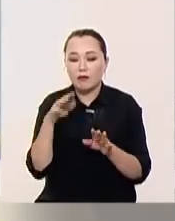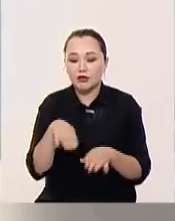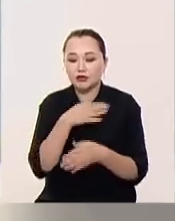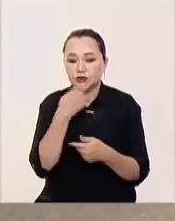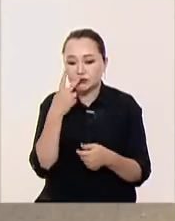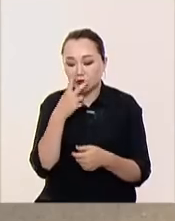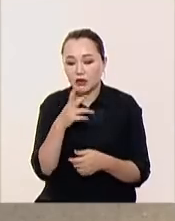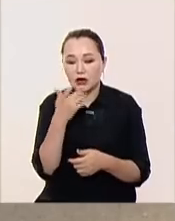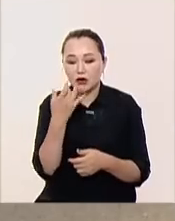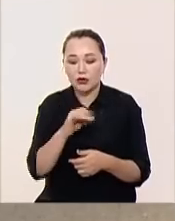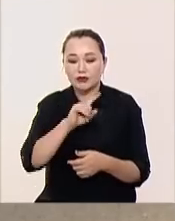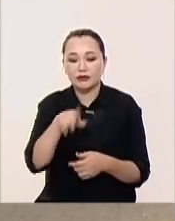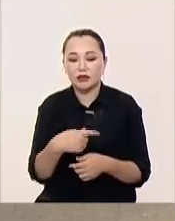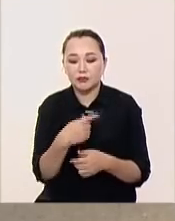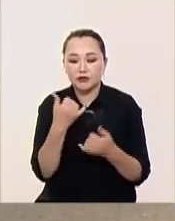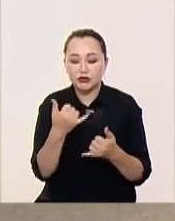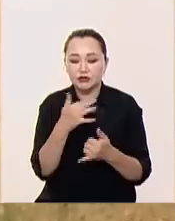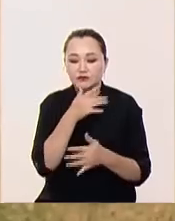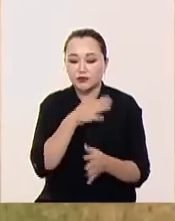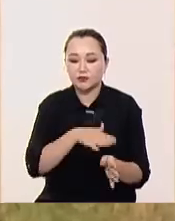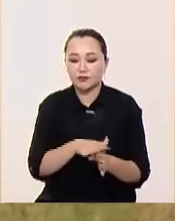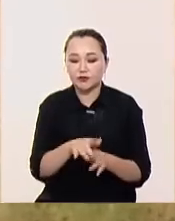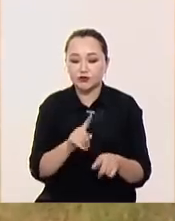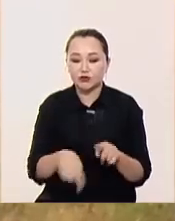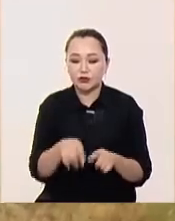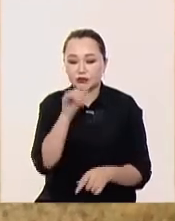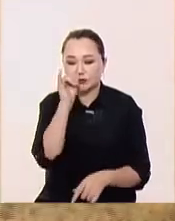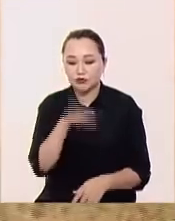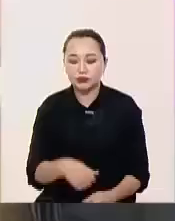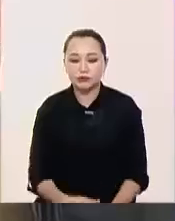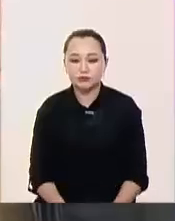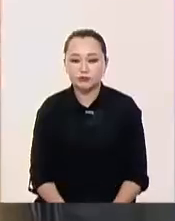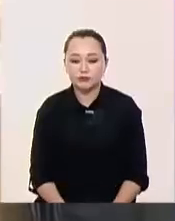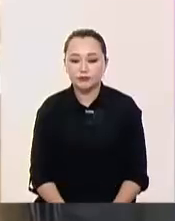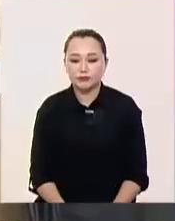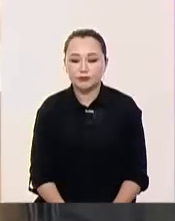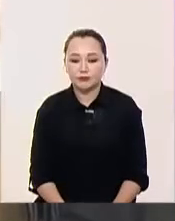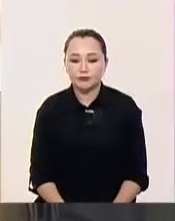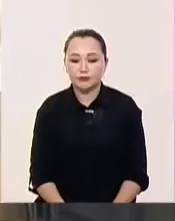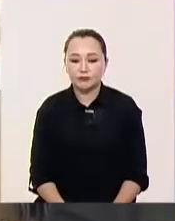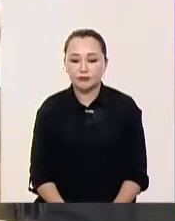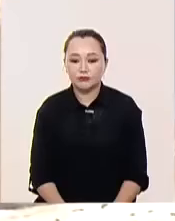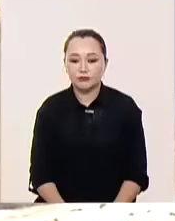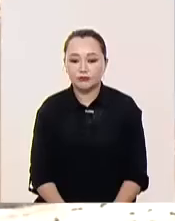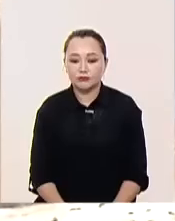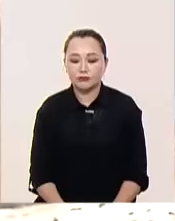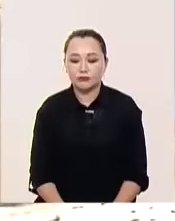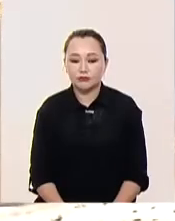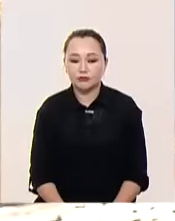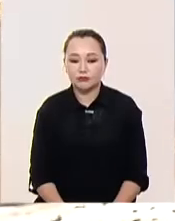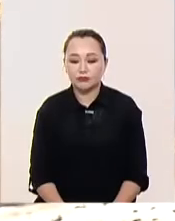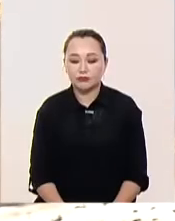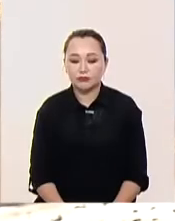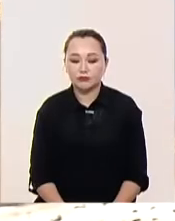қарағанда қарауылдықтардың талабы дәл қазір орындала қоймайтын секілді. Нұрболат Жаңабекұлы, Ринат Әбілқайыров,